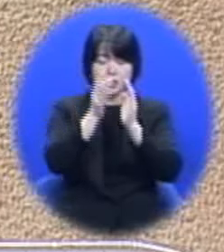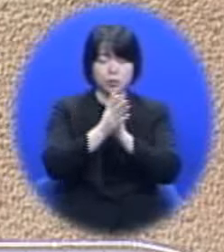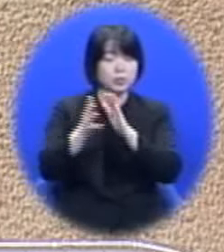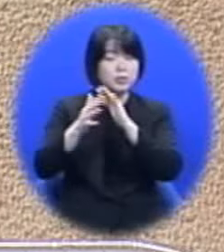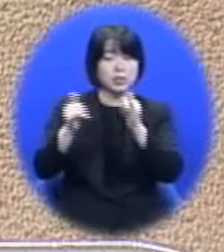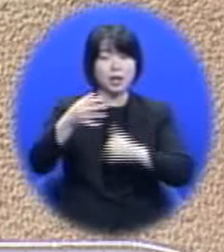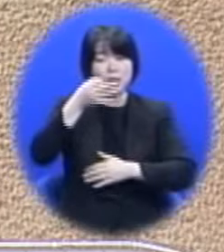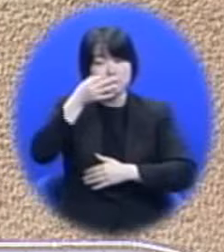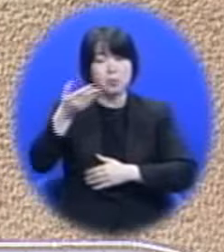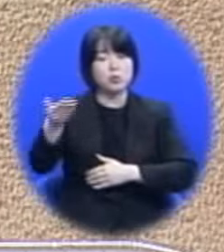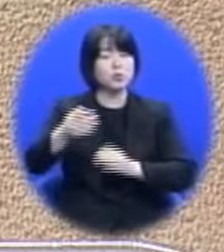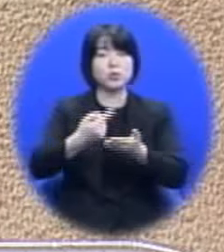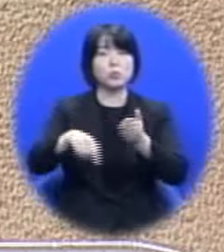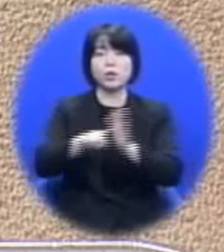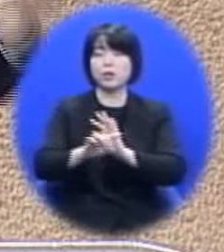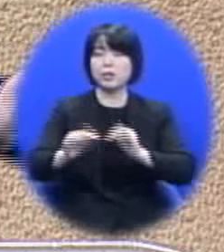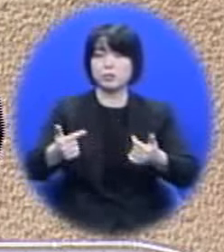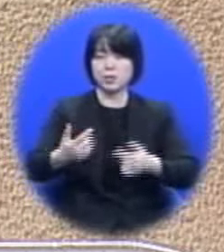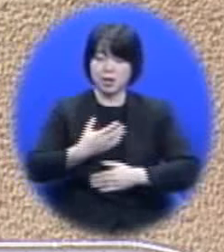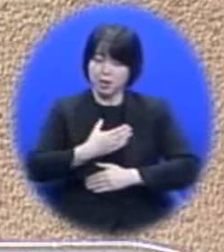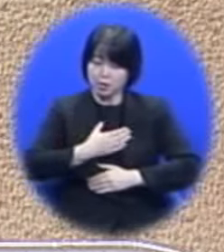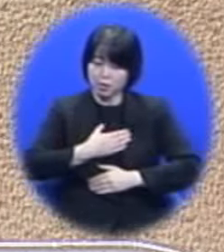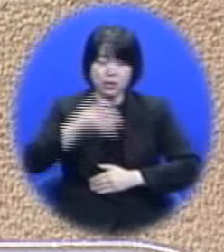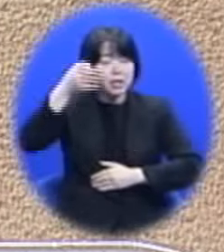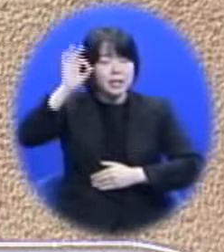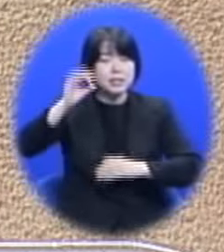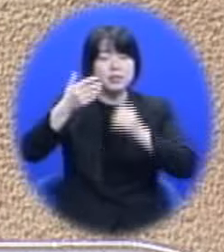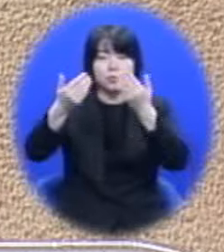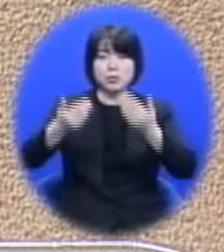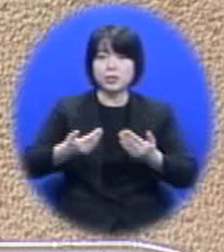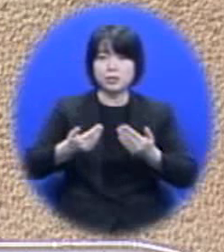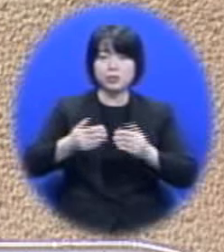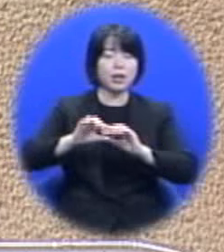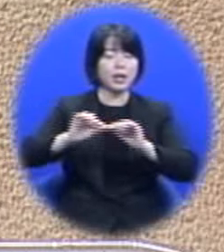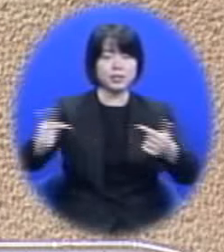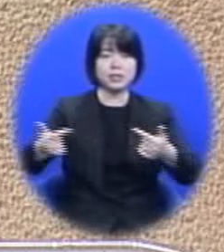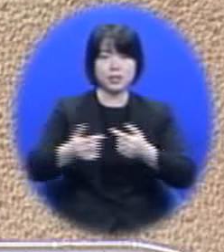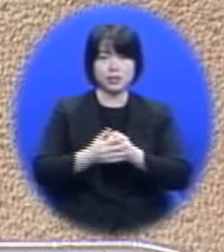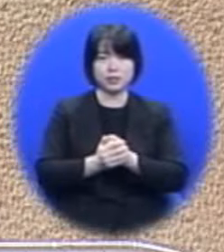아니다. 경건하다고 인정받으려고 하는 것도 아니다.